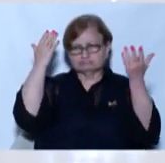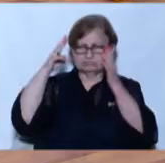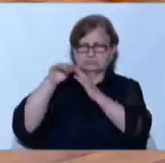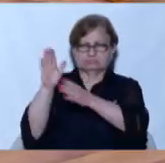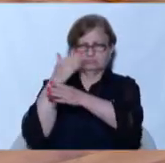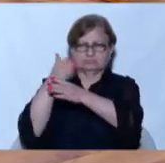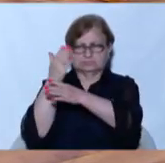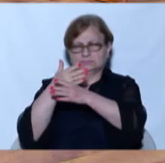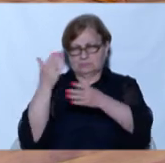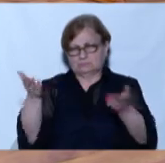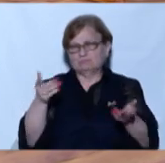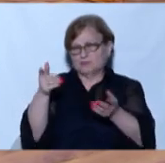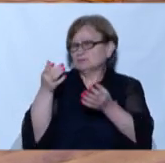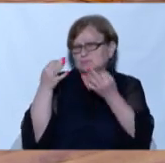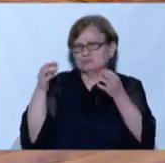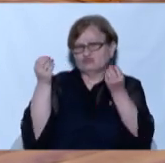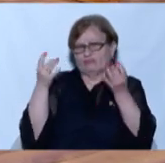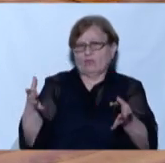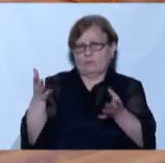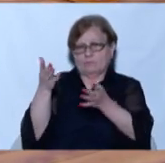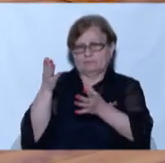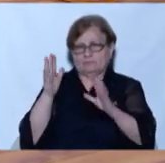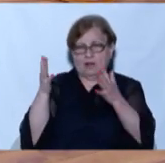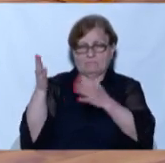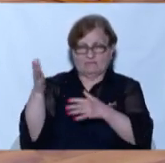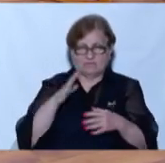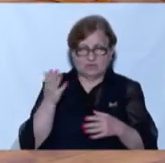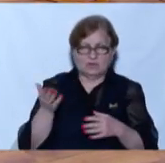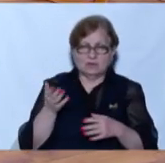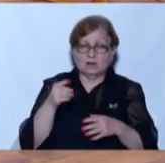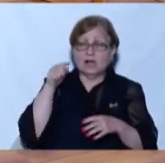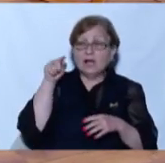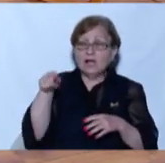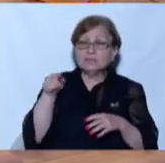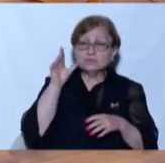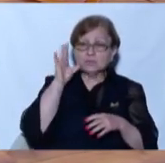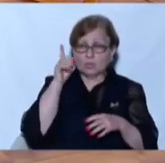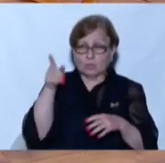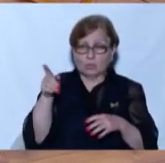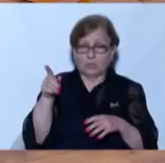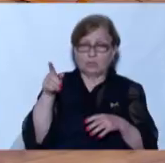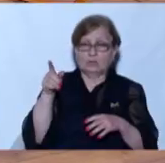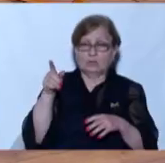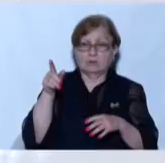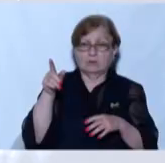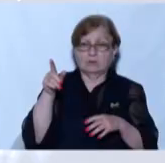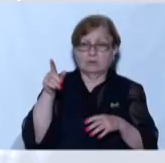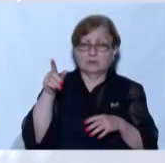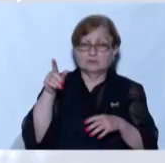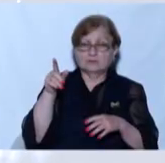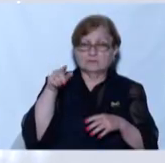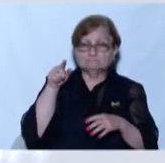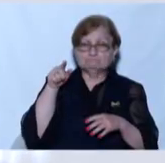და ეს ჩვეულებრივ ამბათ იწულებოდა და აი ეს ყველაფერი აი ამ დროს რო ხდება ამ